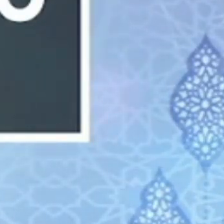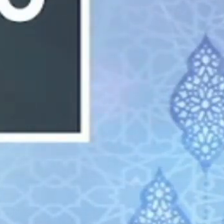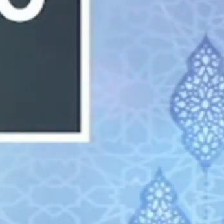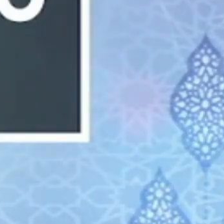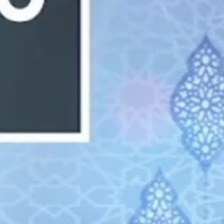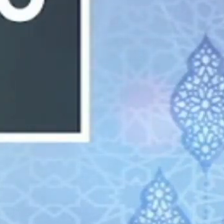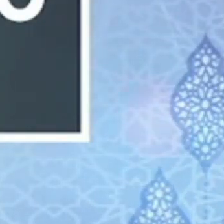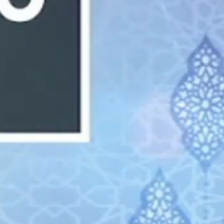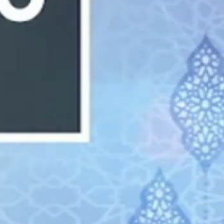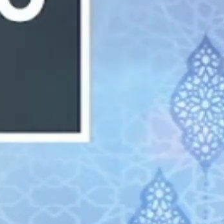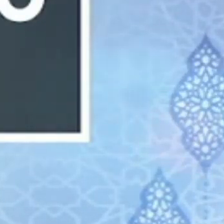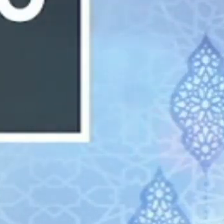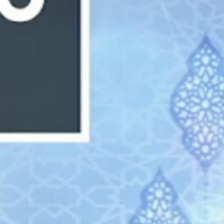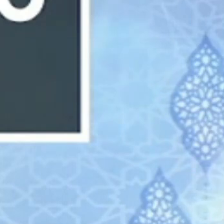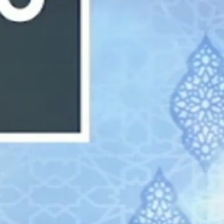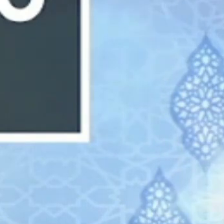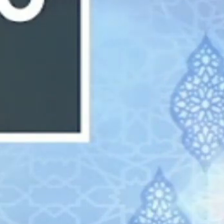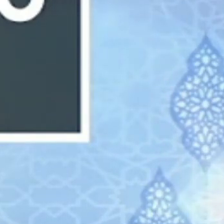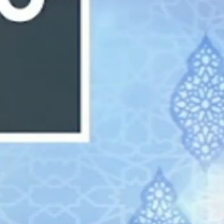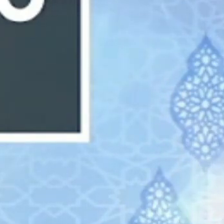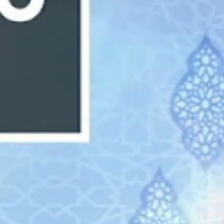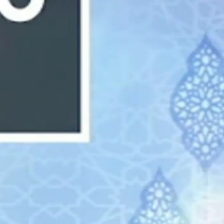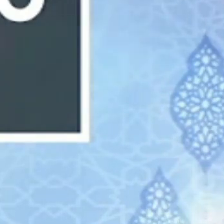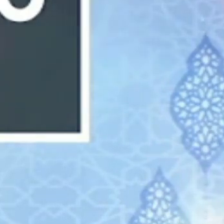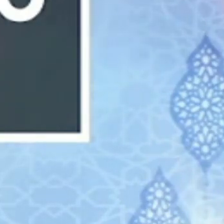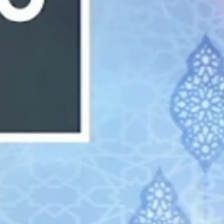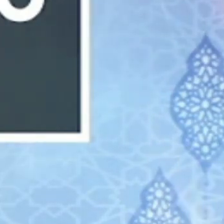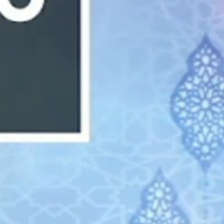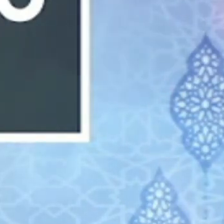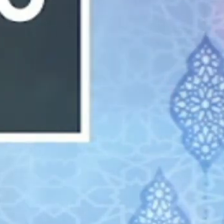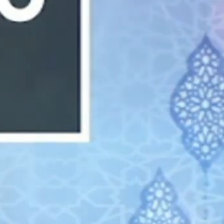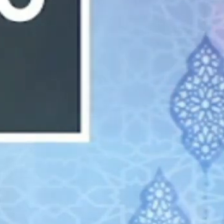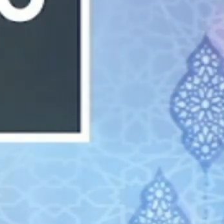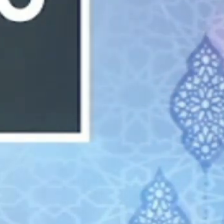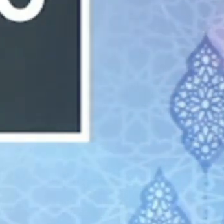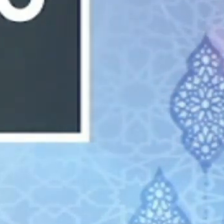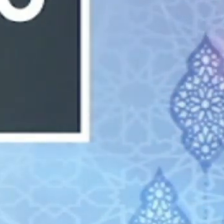كنوز تحيل مدارك الظلماء نورا.